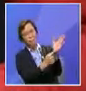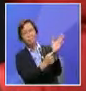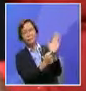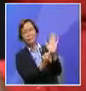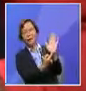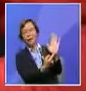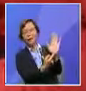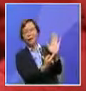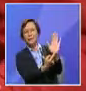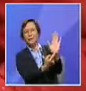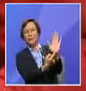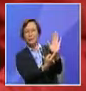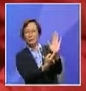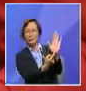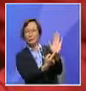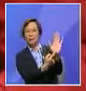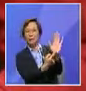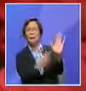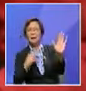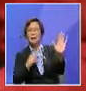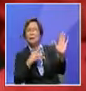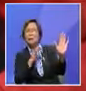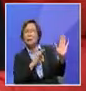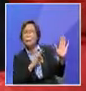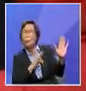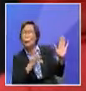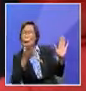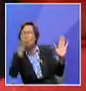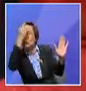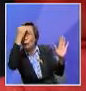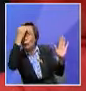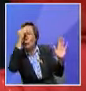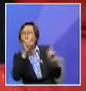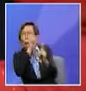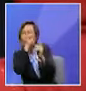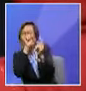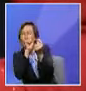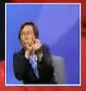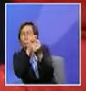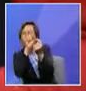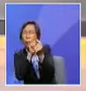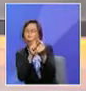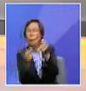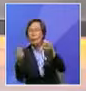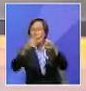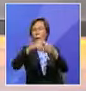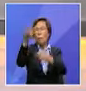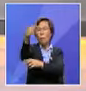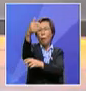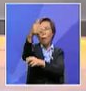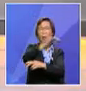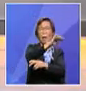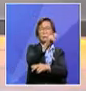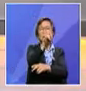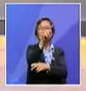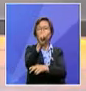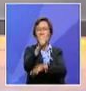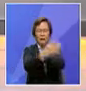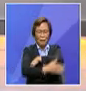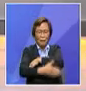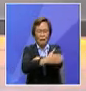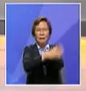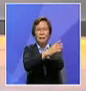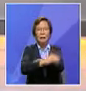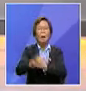diterjemahkan di dalam ini, bagaimana kita ingin mengetahui secara lebih spesifik tentang Jalur Gemilang, jata negara dan juga